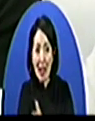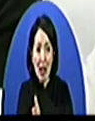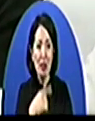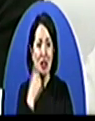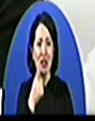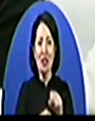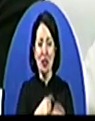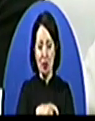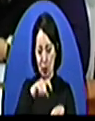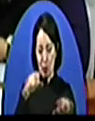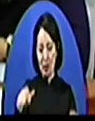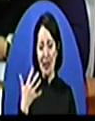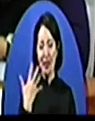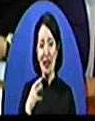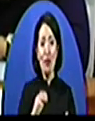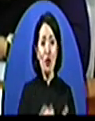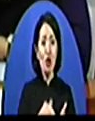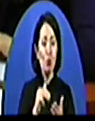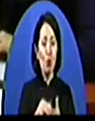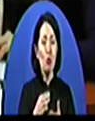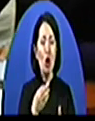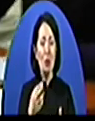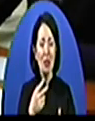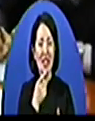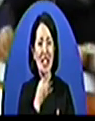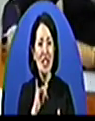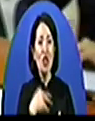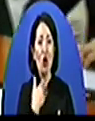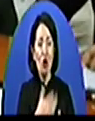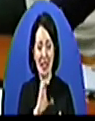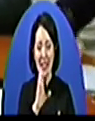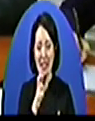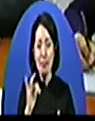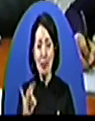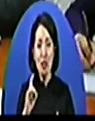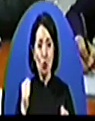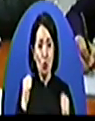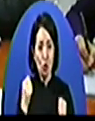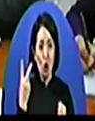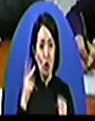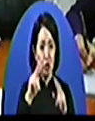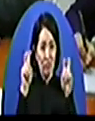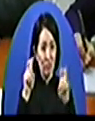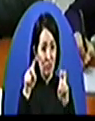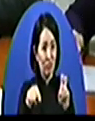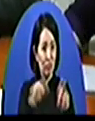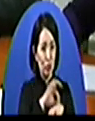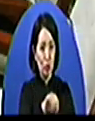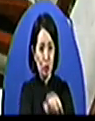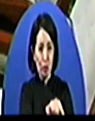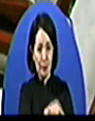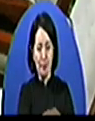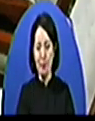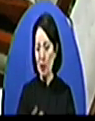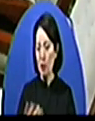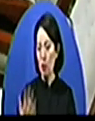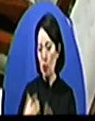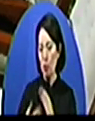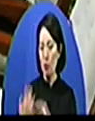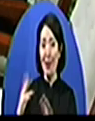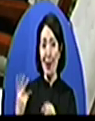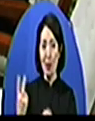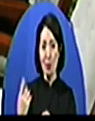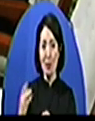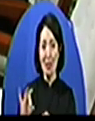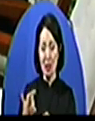50 тэрбум шоомитр хий дамжуулах Сибирийн хүч 2 төсөл юм. Монгол улсын ерөнхий сайд хүрэлцэх өнгөрсөн оны 12-р сард Оросын холбооны улсад айлчлах